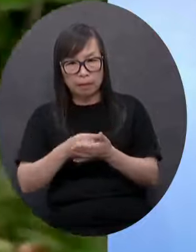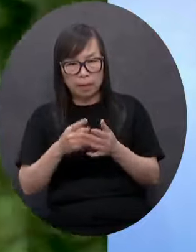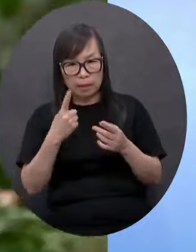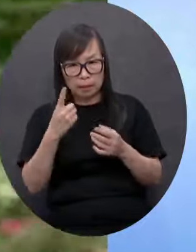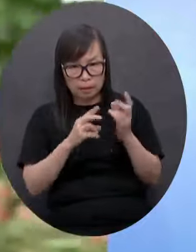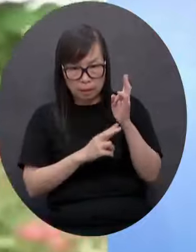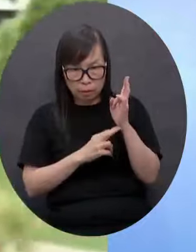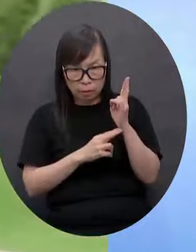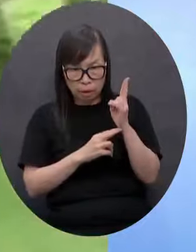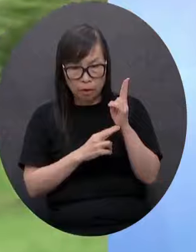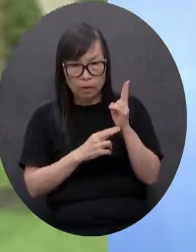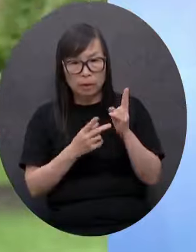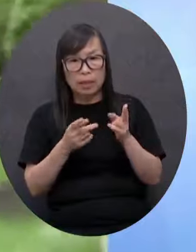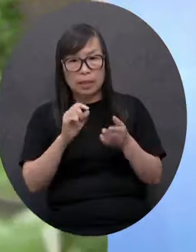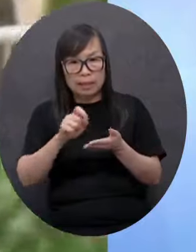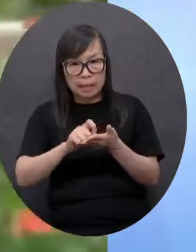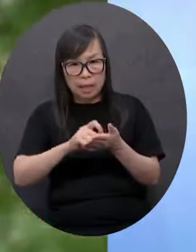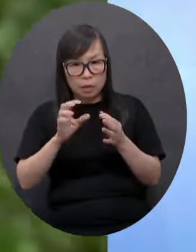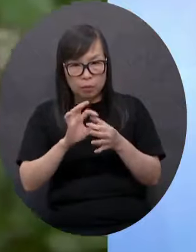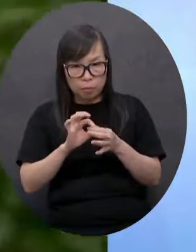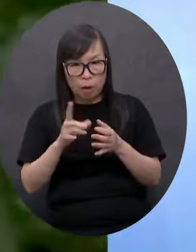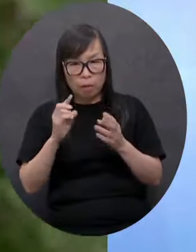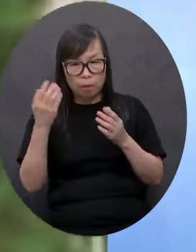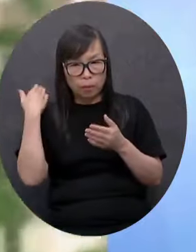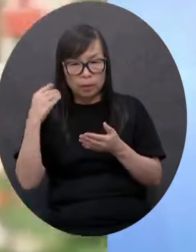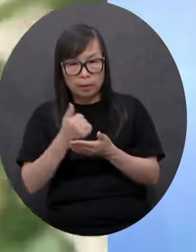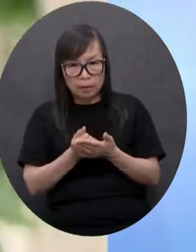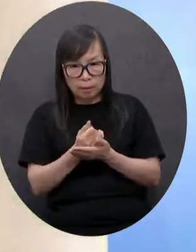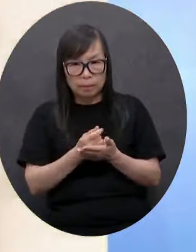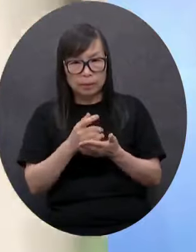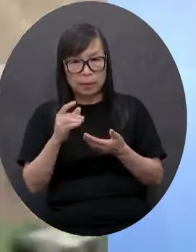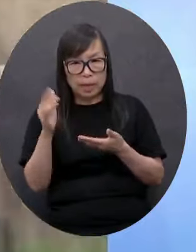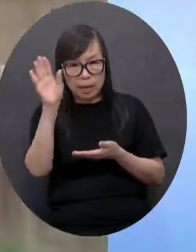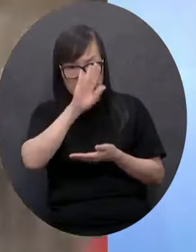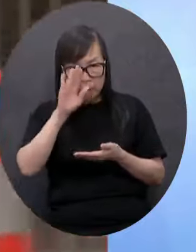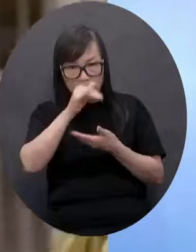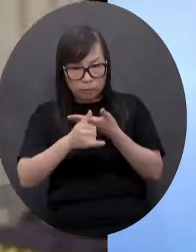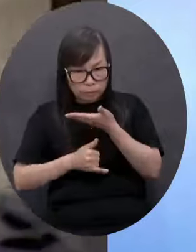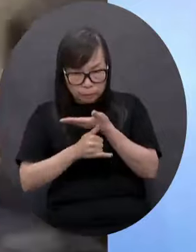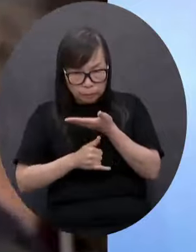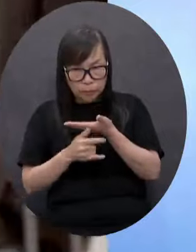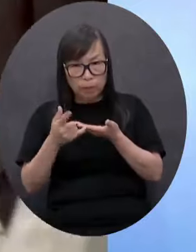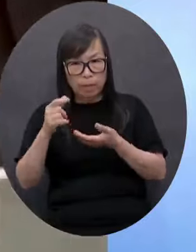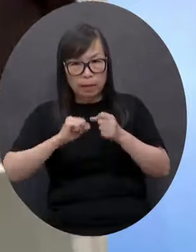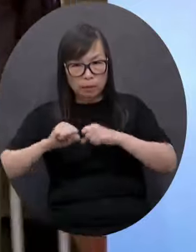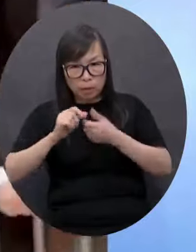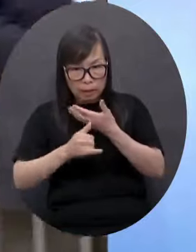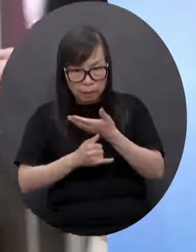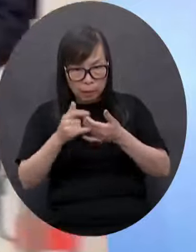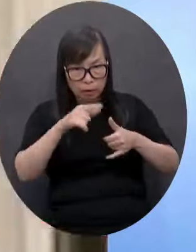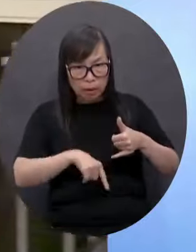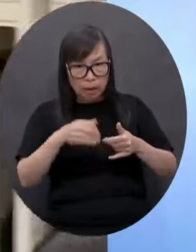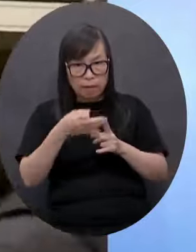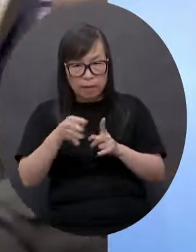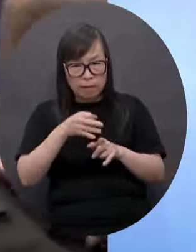一支手枪的时候填写联邦背景审查表格，隐瞒当时正是吸毒，以及作为吸毒者非